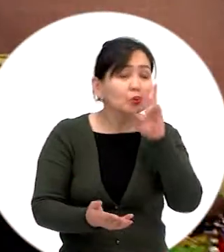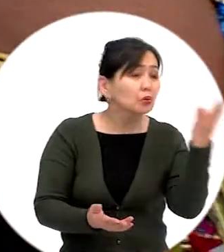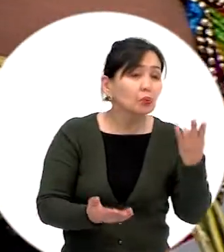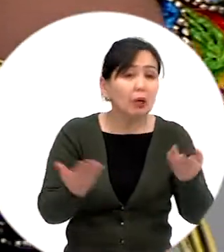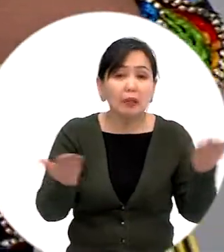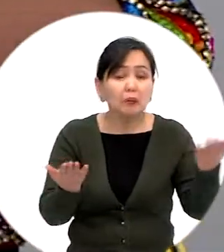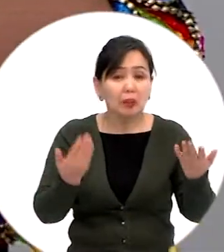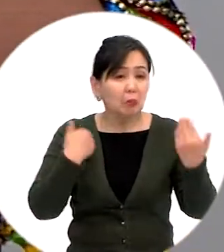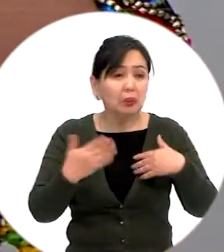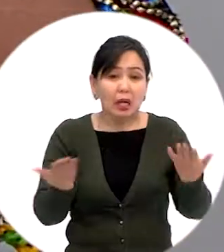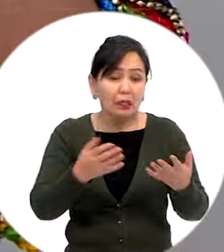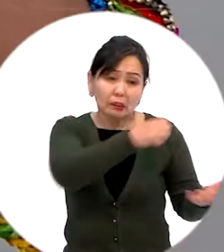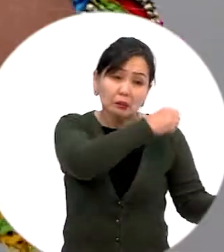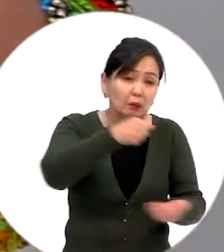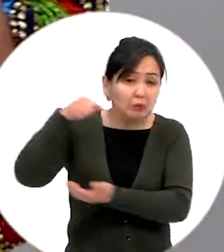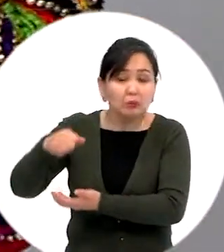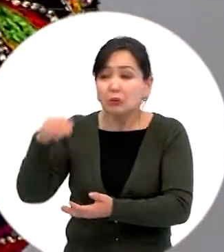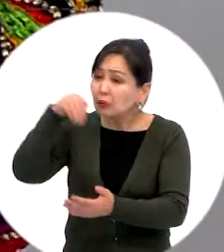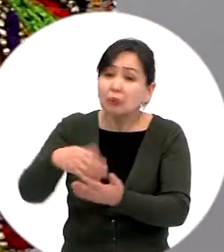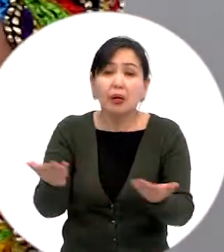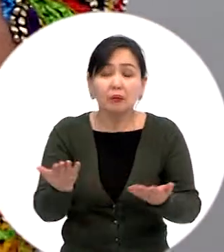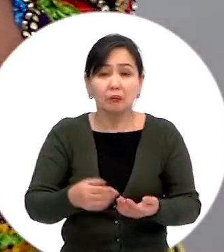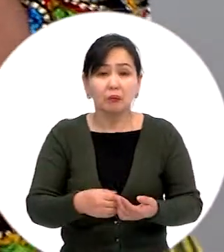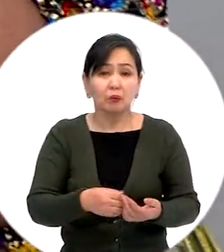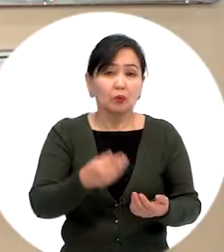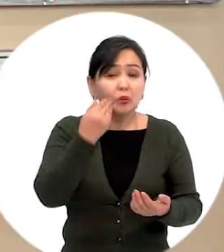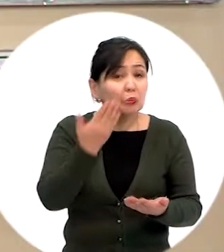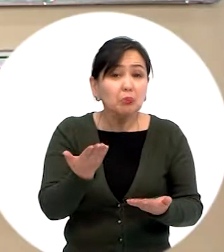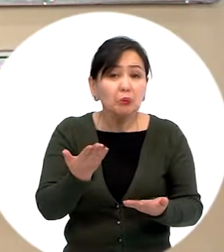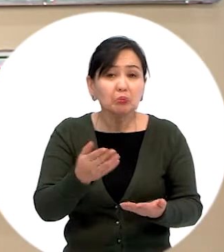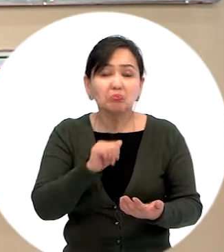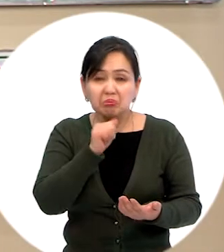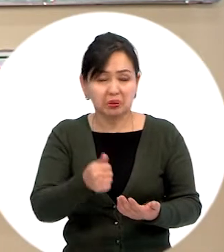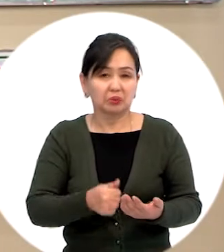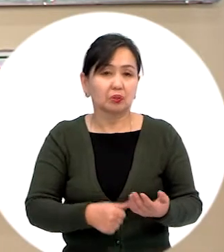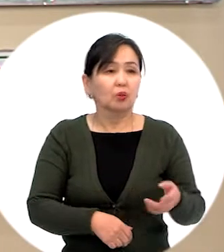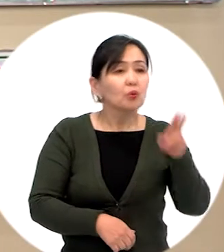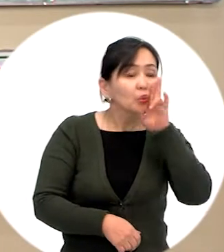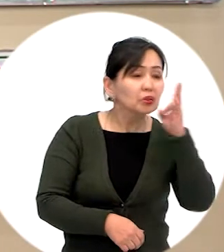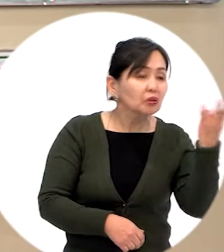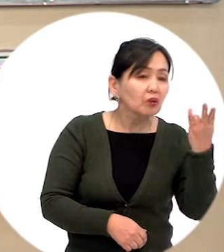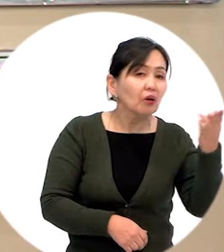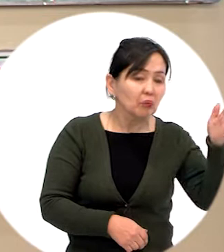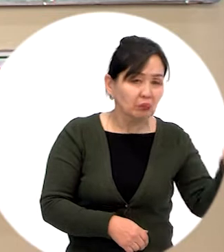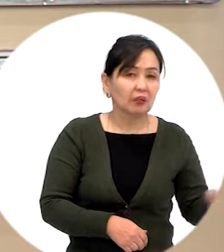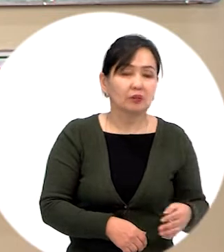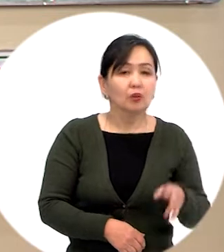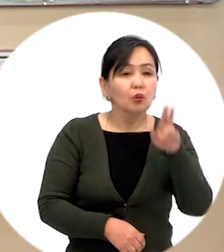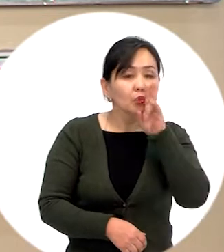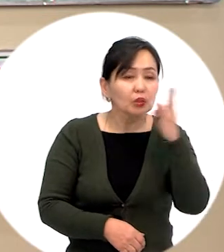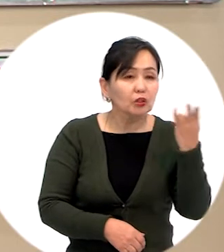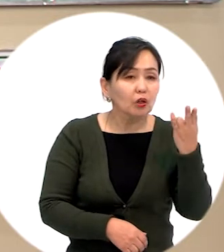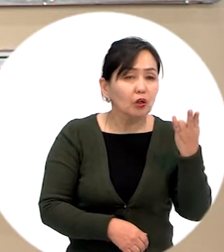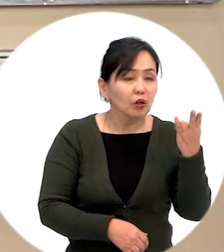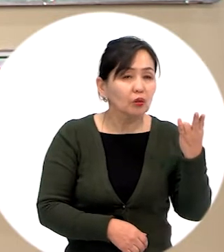аль савандаа хийх юм болов? За, энэ жимс мөн үү? Биш байна. Хүнсний ногоо байна. За, хүнсний ногоо